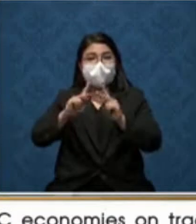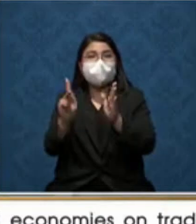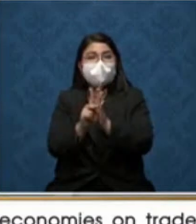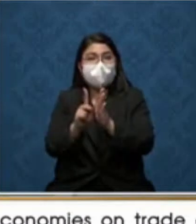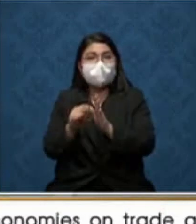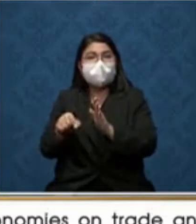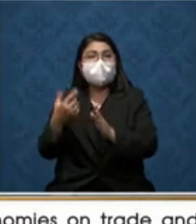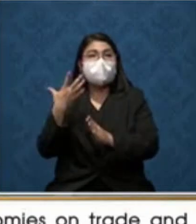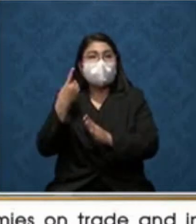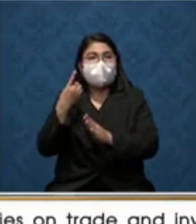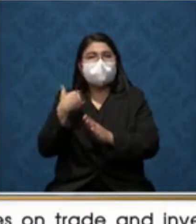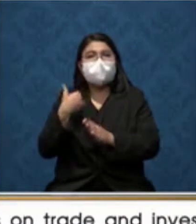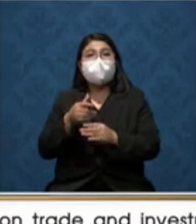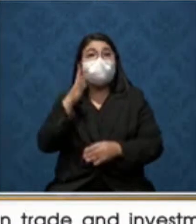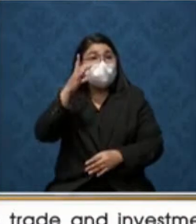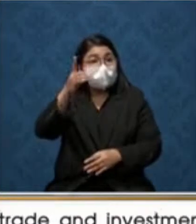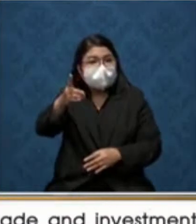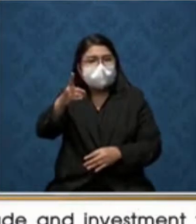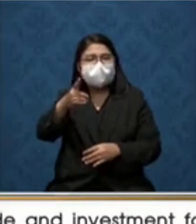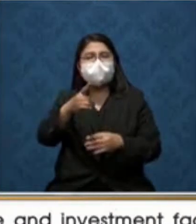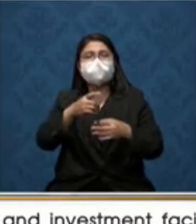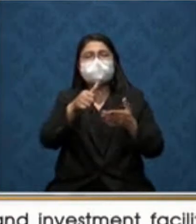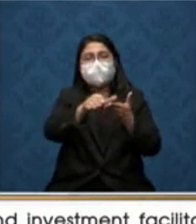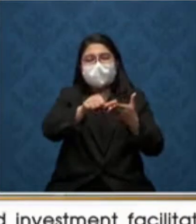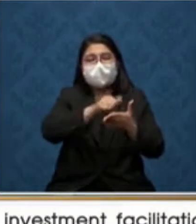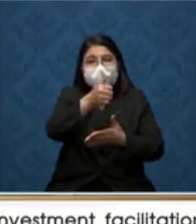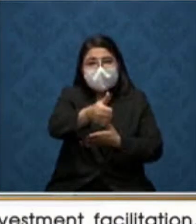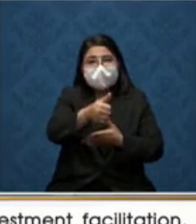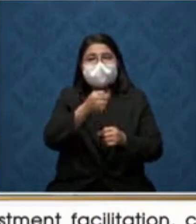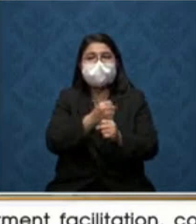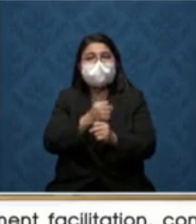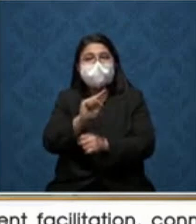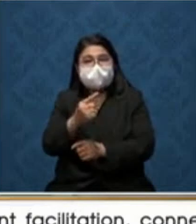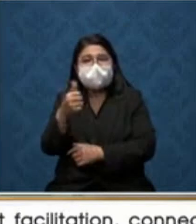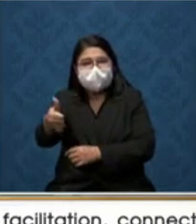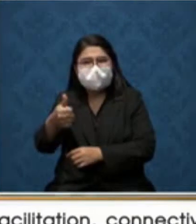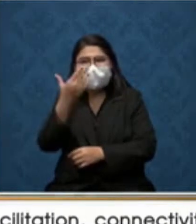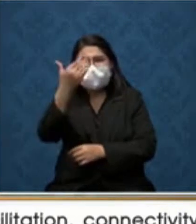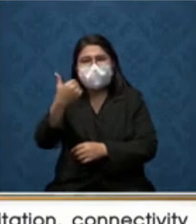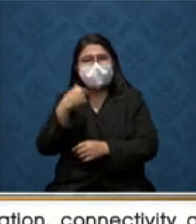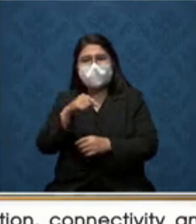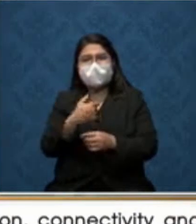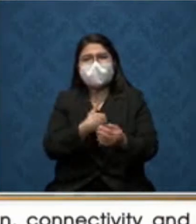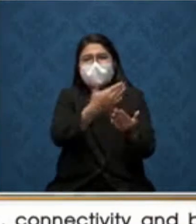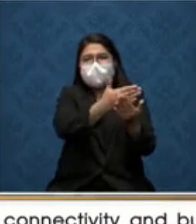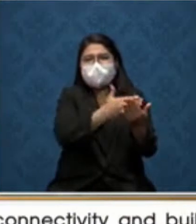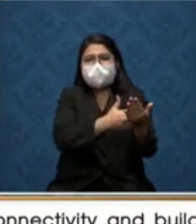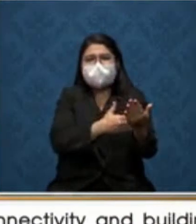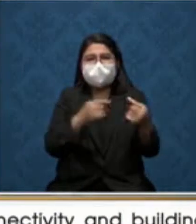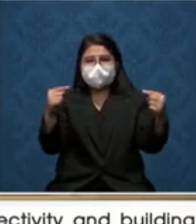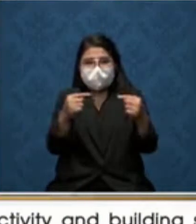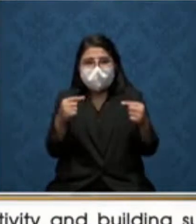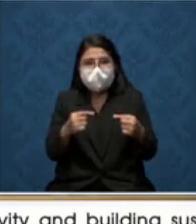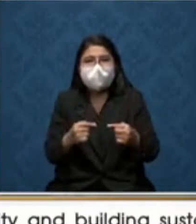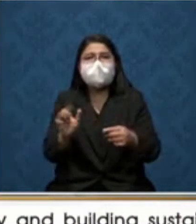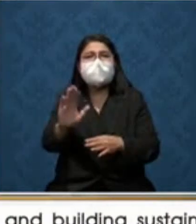้แก้ให่ได้เพรามันไม่มคามจำเป็จะต้องยืโงกับหกการของกฎหมายอีตอไปเทาน